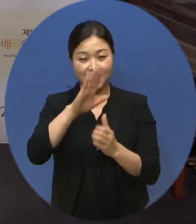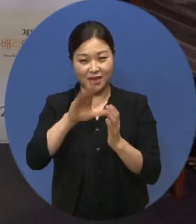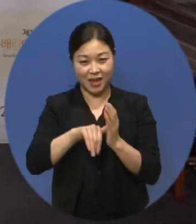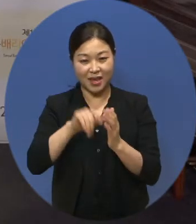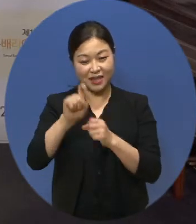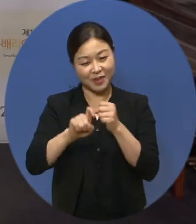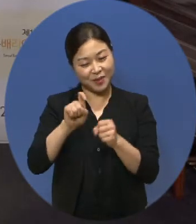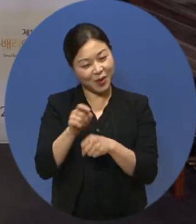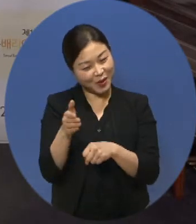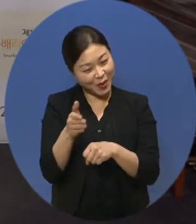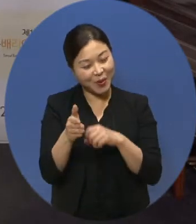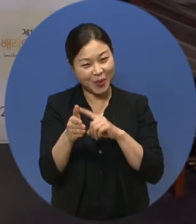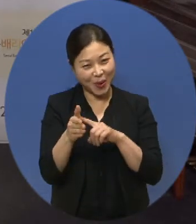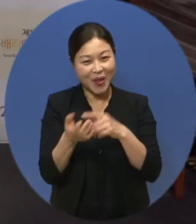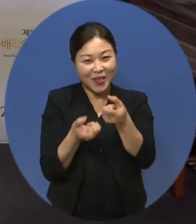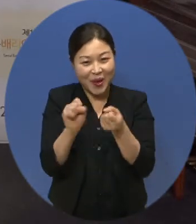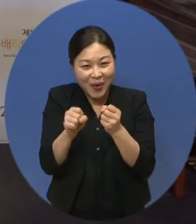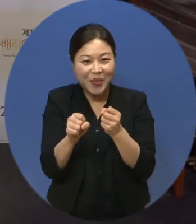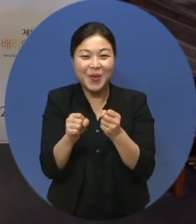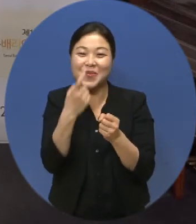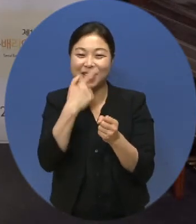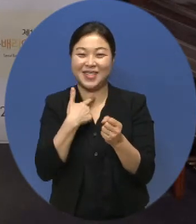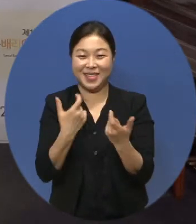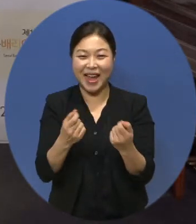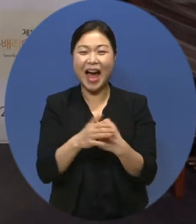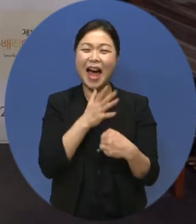다녔었는데 그 이유 때문에 태권도.